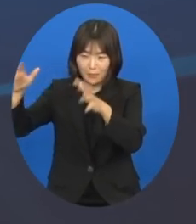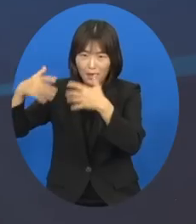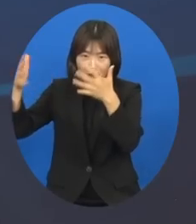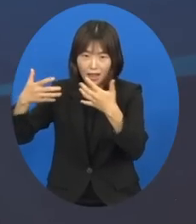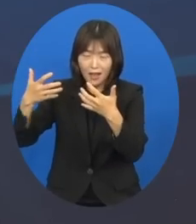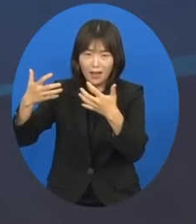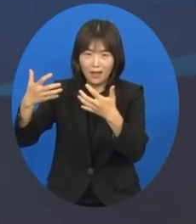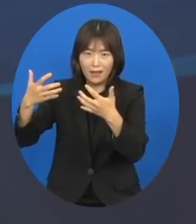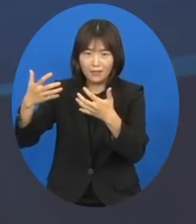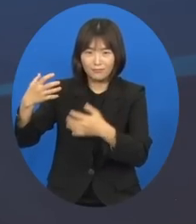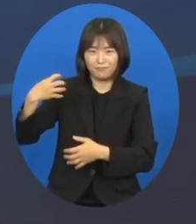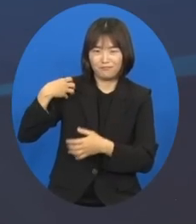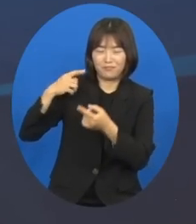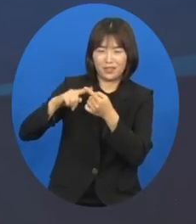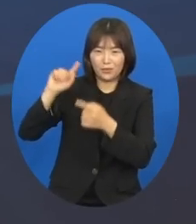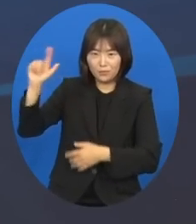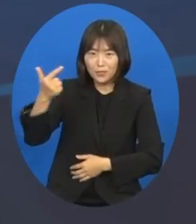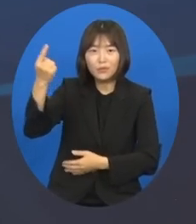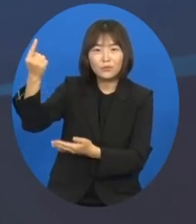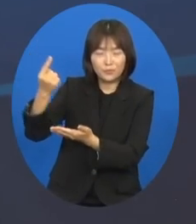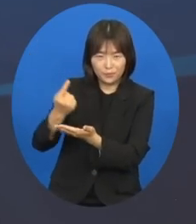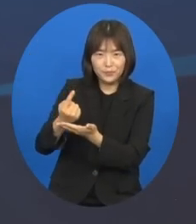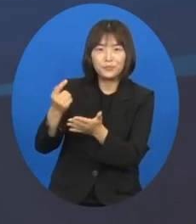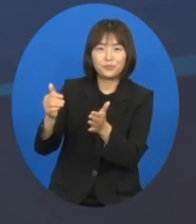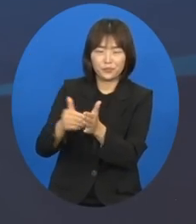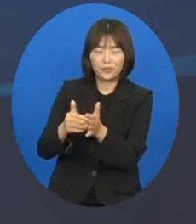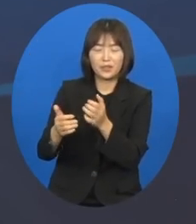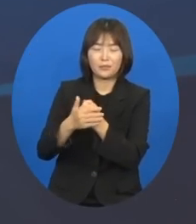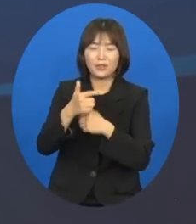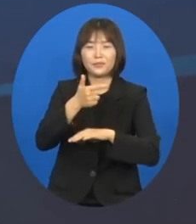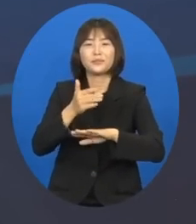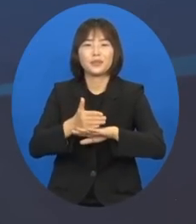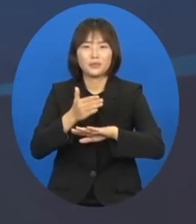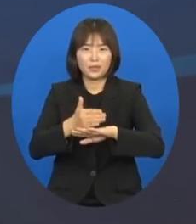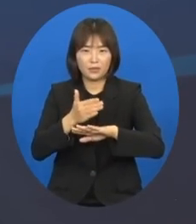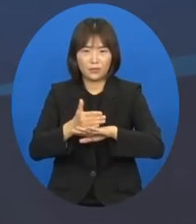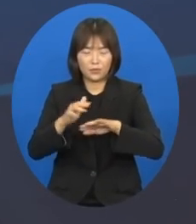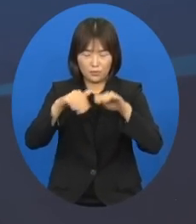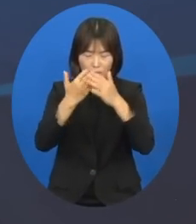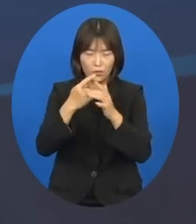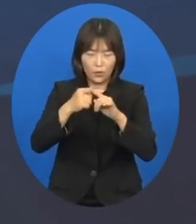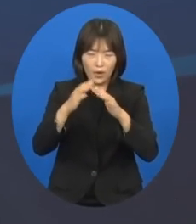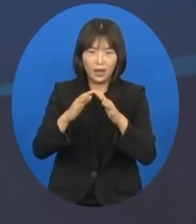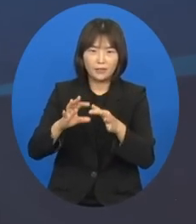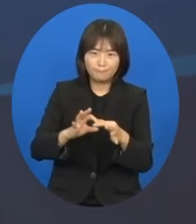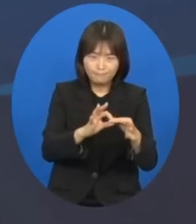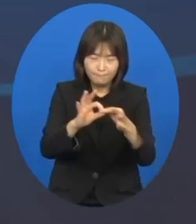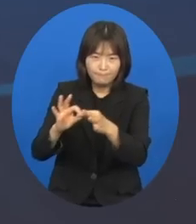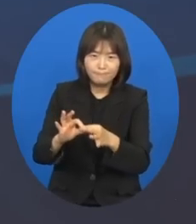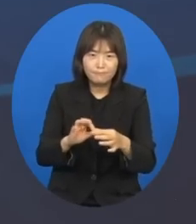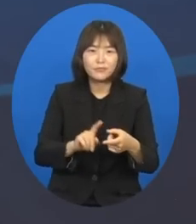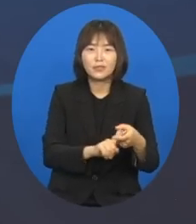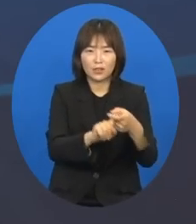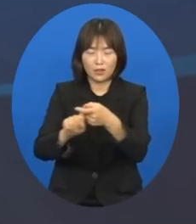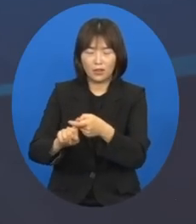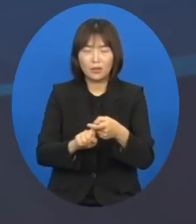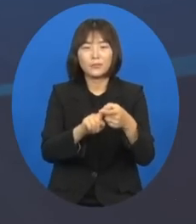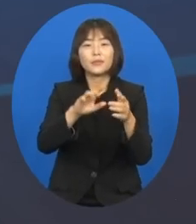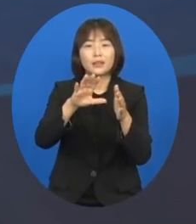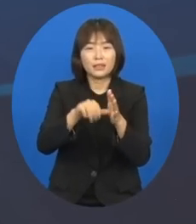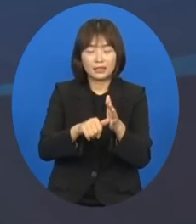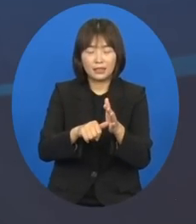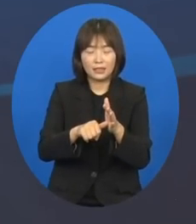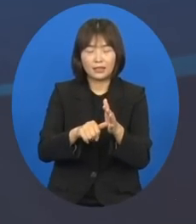얼마나 제가 또 감사하고 든든한지 모든 교회들이 연합을 하고 함께 사역을 할 때이 땅에 하나님의 나라가 힘